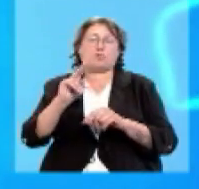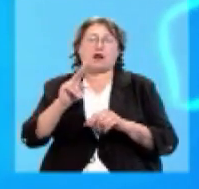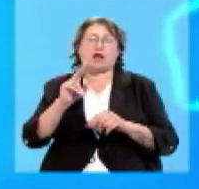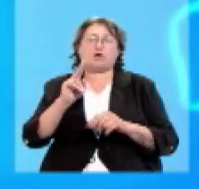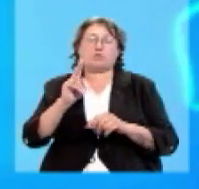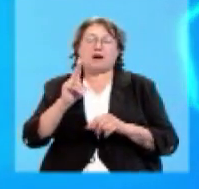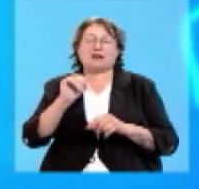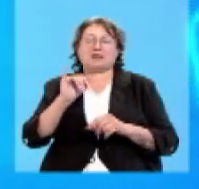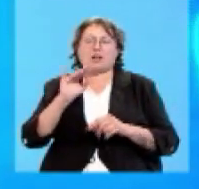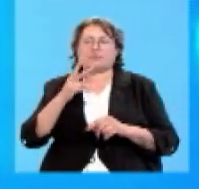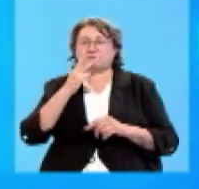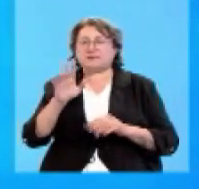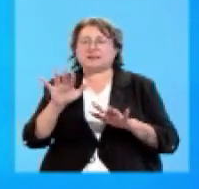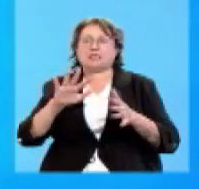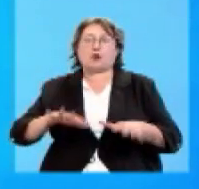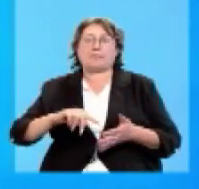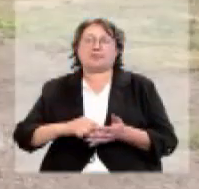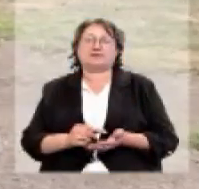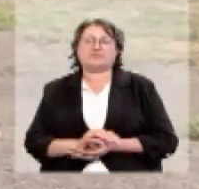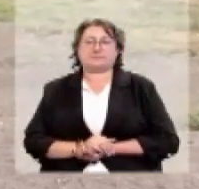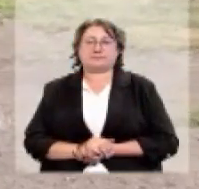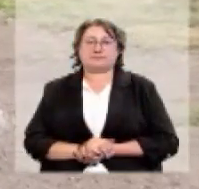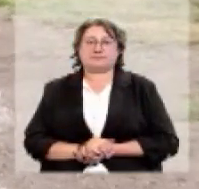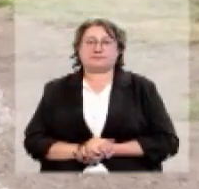тұрғындармен тілдесіп, бірқатар нысандарды аралады.